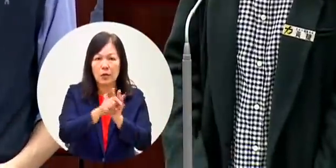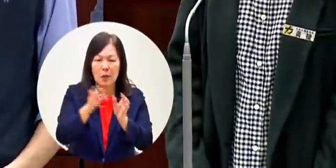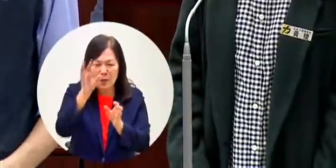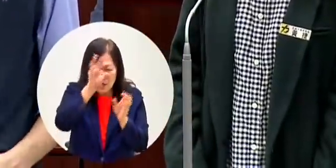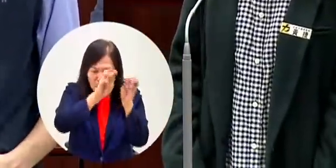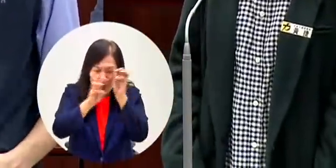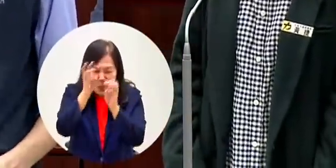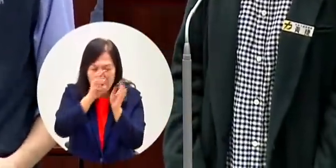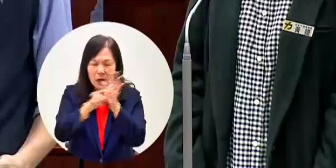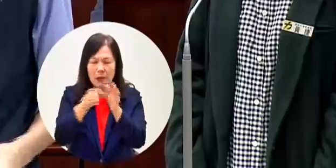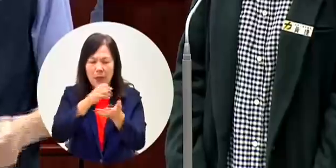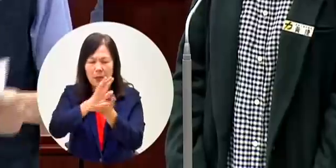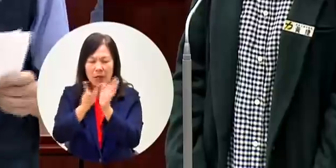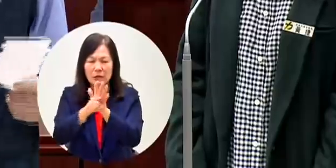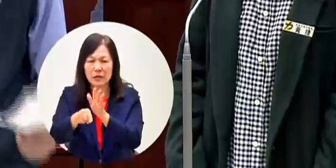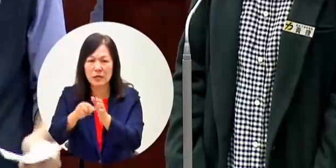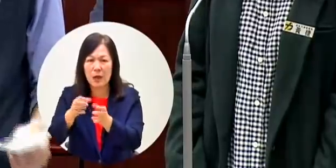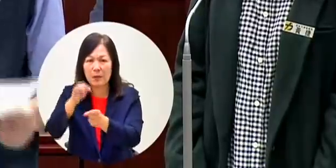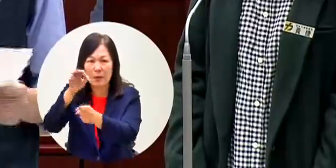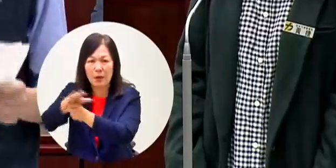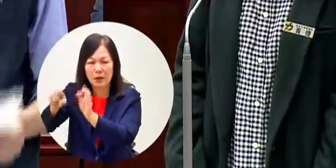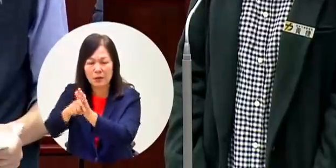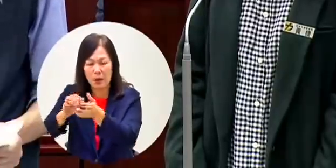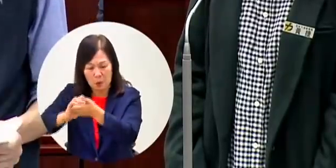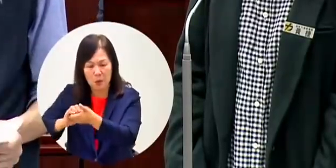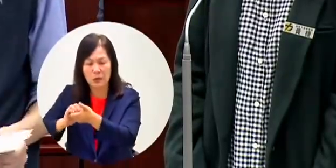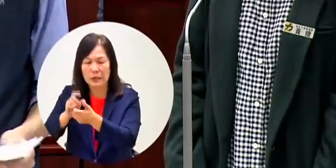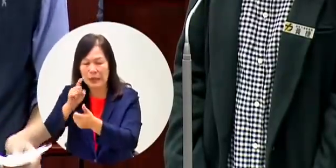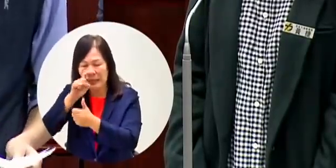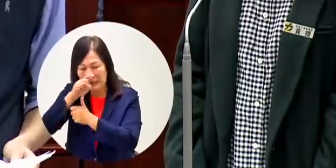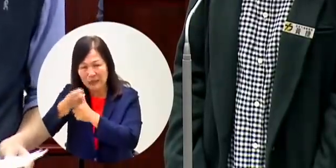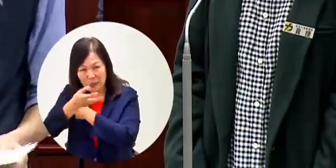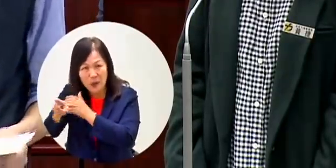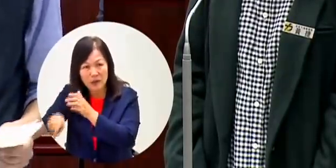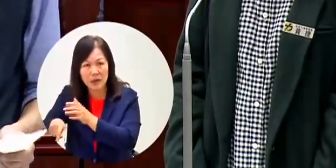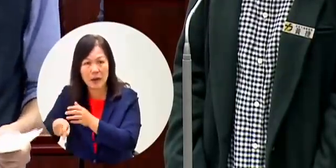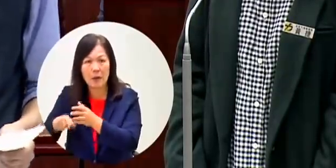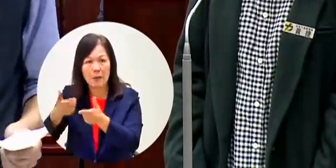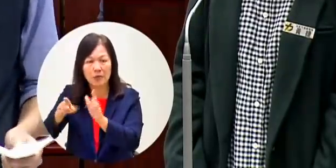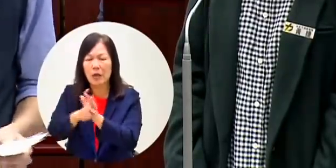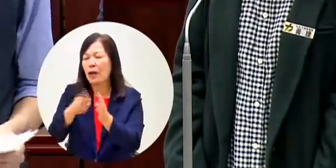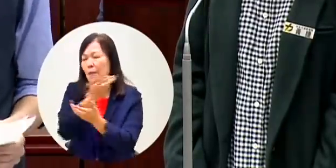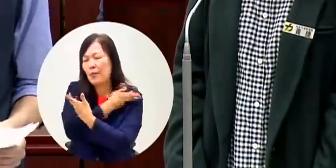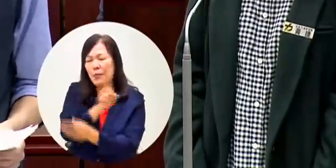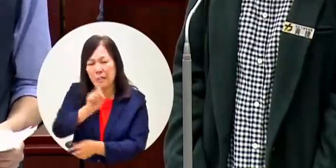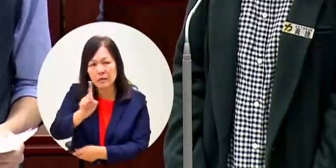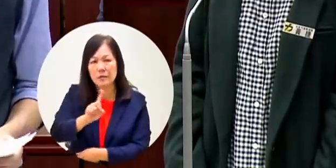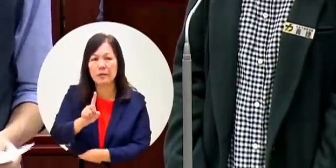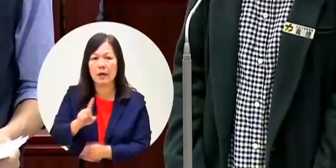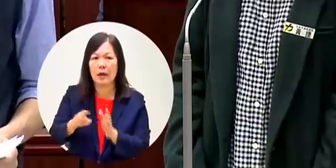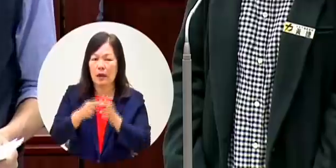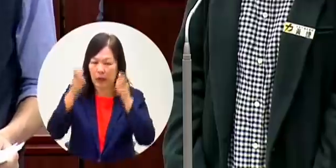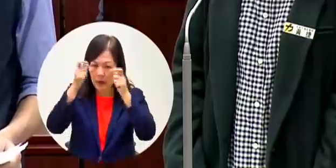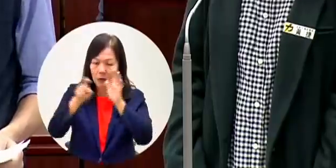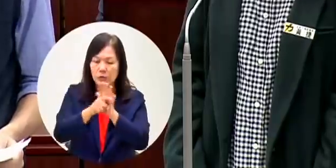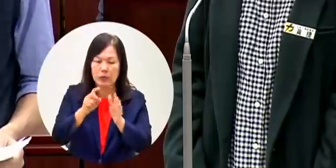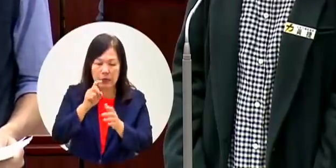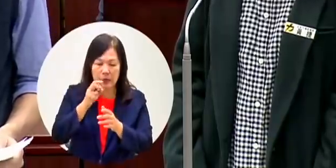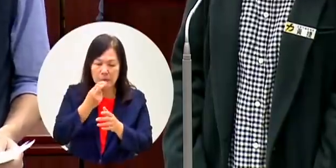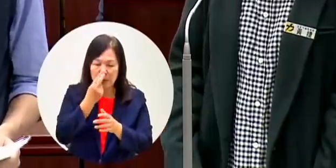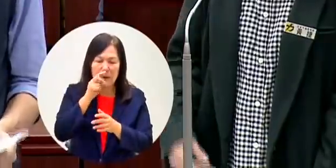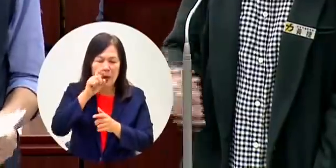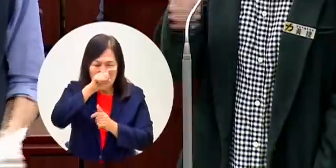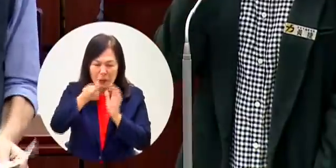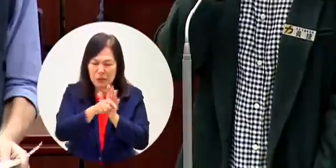贴固定污染源。 我了解，我们现在不光是移动或者固定的，整个高雄的空污都一定要出重拳了。高雄只要能够